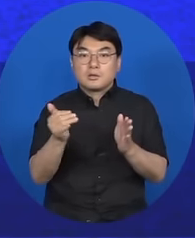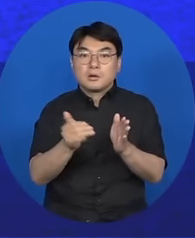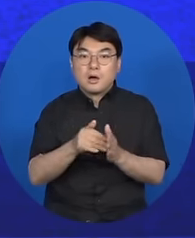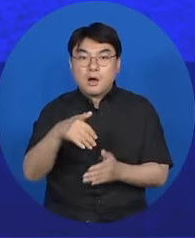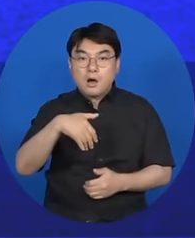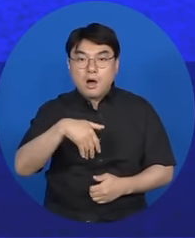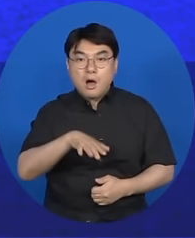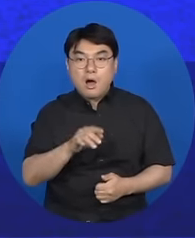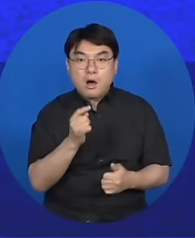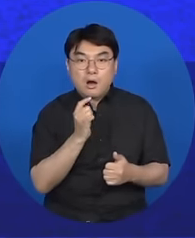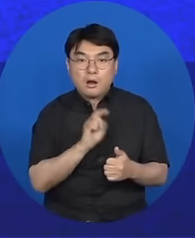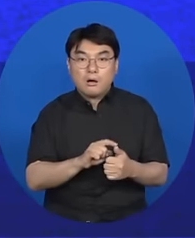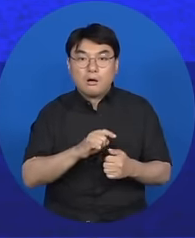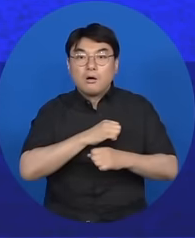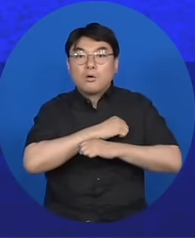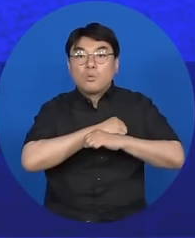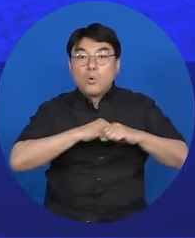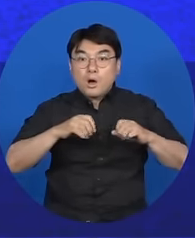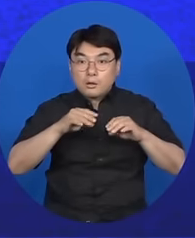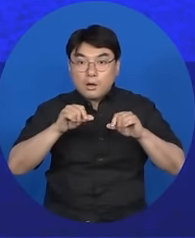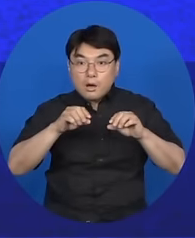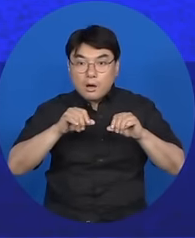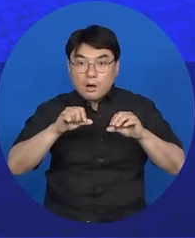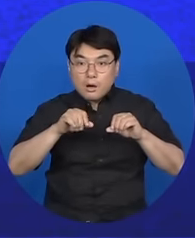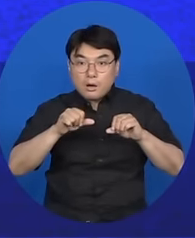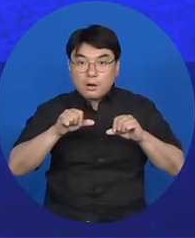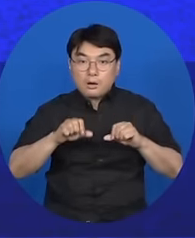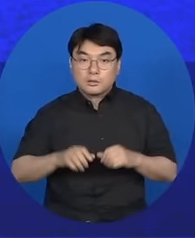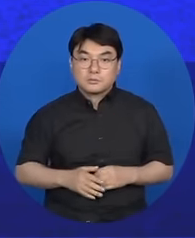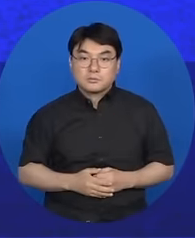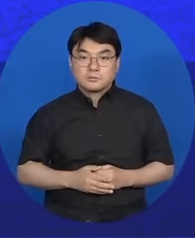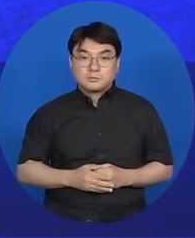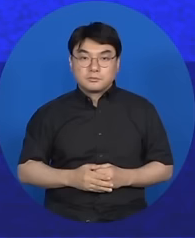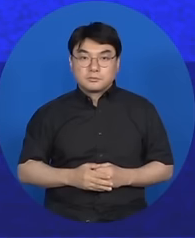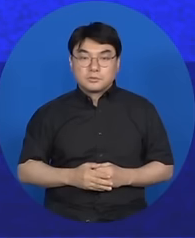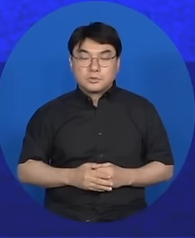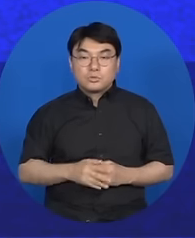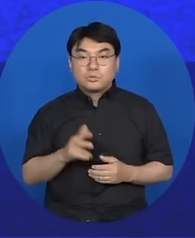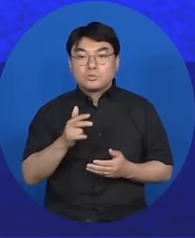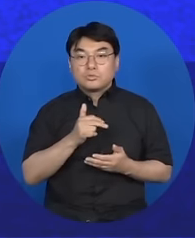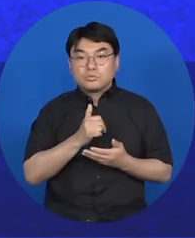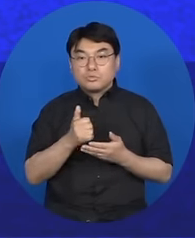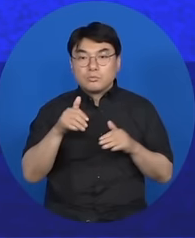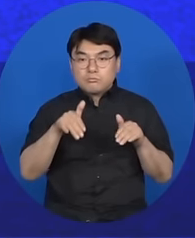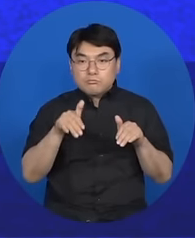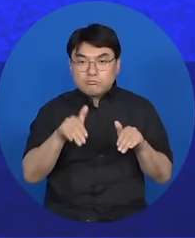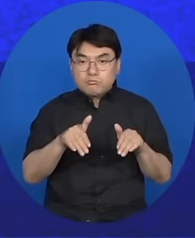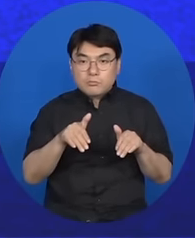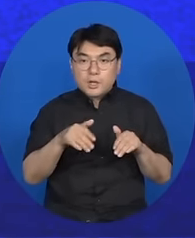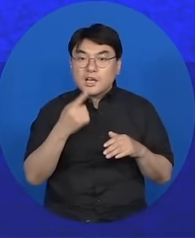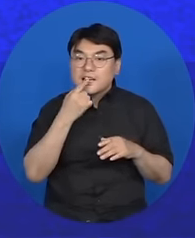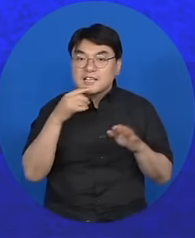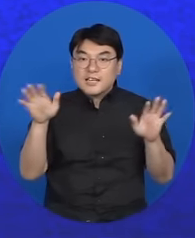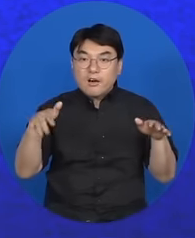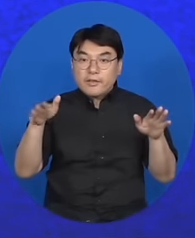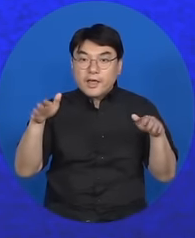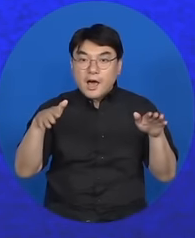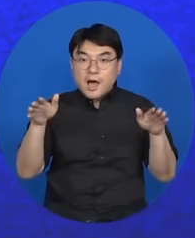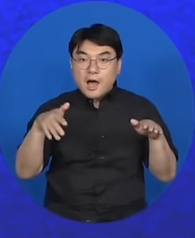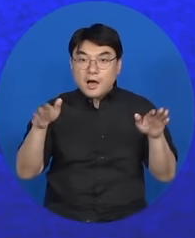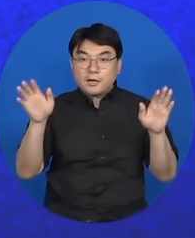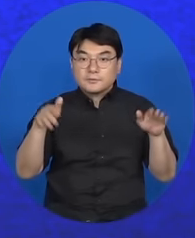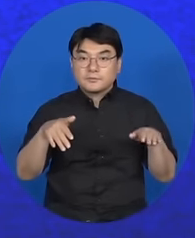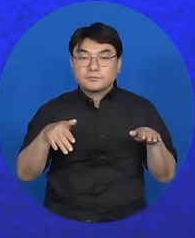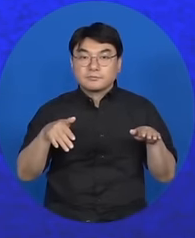어디예요? 광야입니다. 이 주의 사자는 천사예요. 이것이 뭐 사람의 형태로 나타났는지 정말